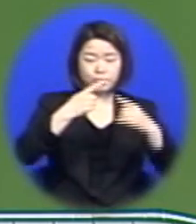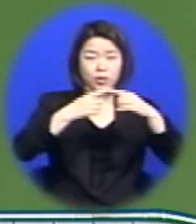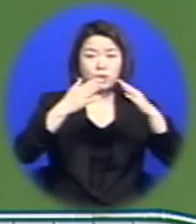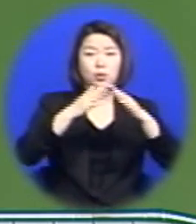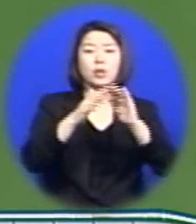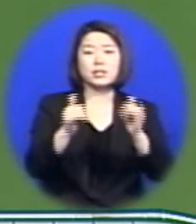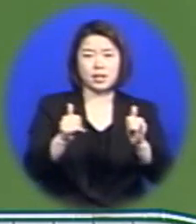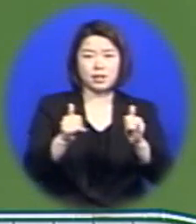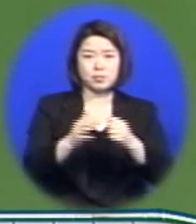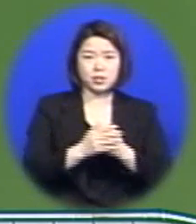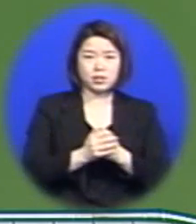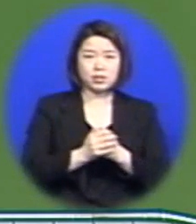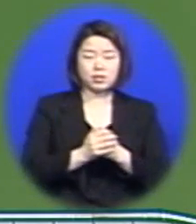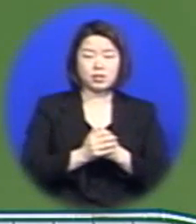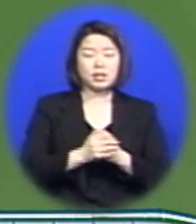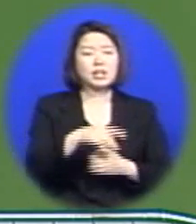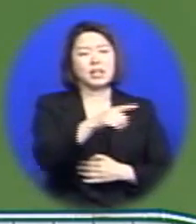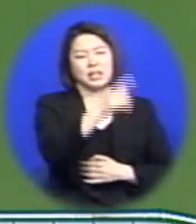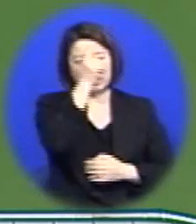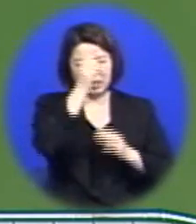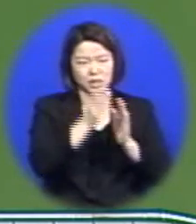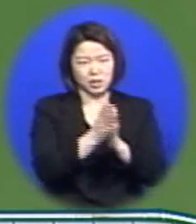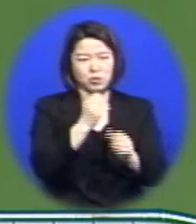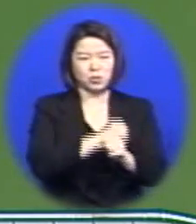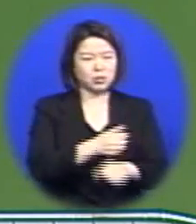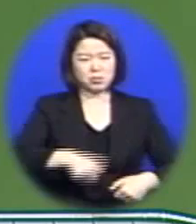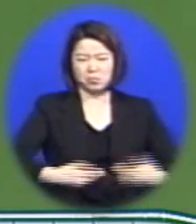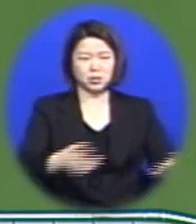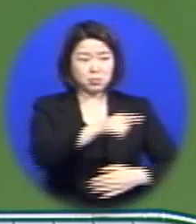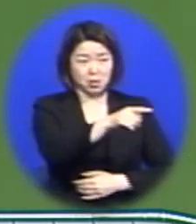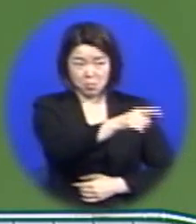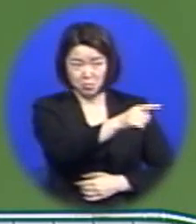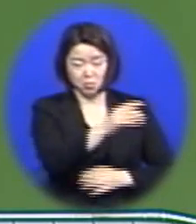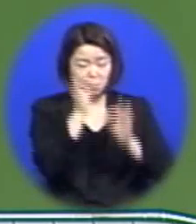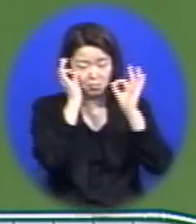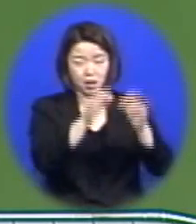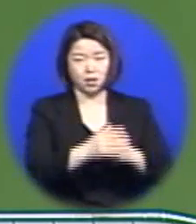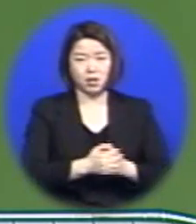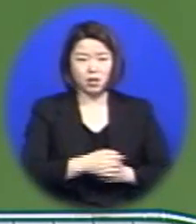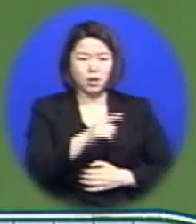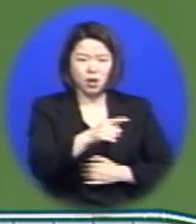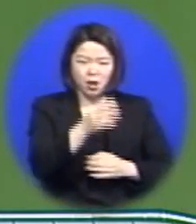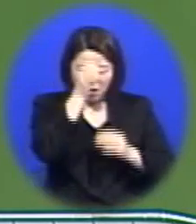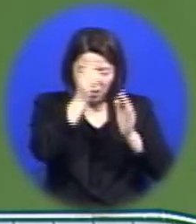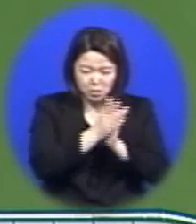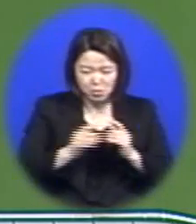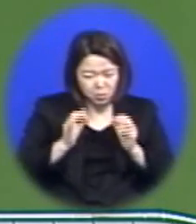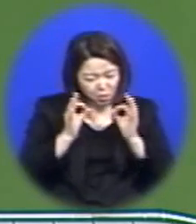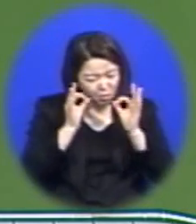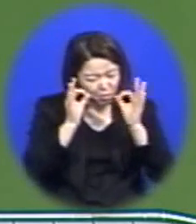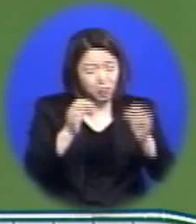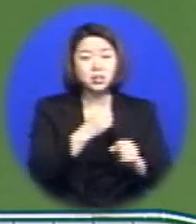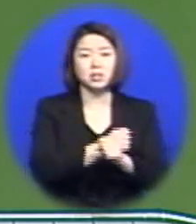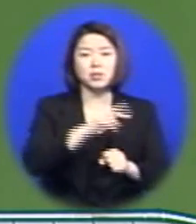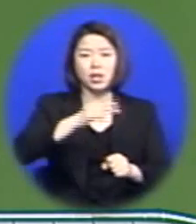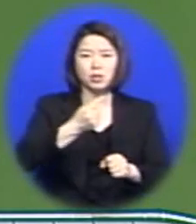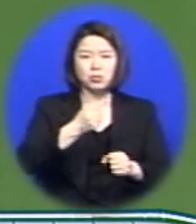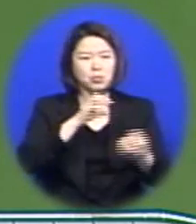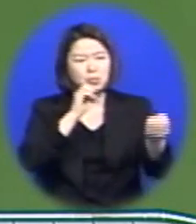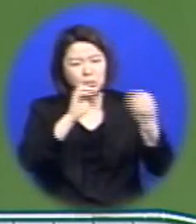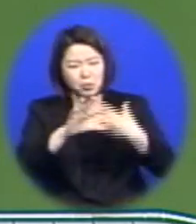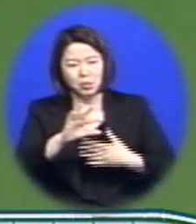교인들이 아유 기도해도 소용 없대 저 사람 봐 저렇게 기도 열심히 하는데도 되는 일이